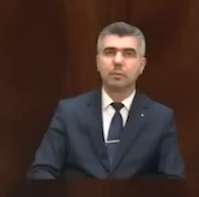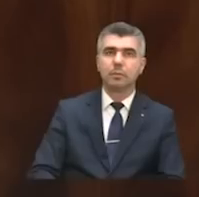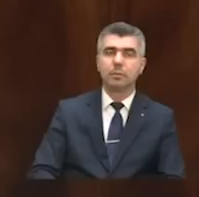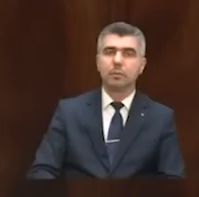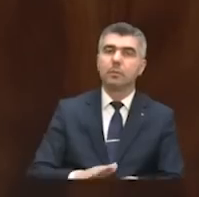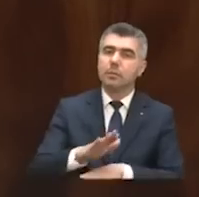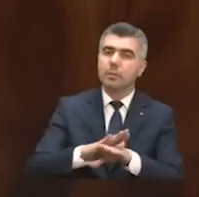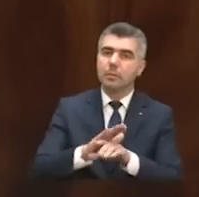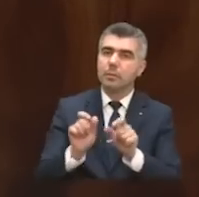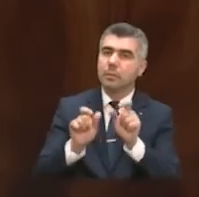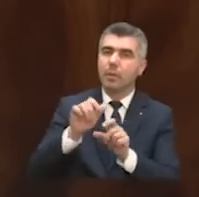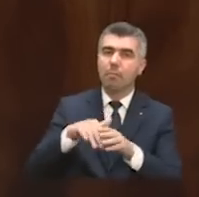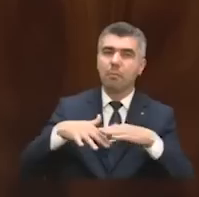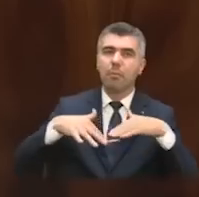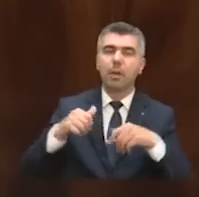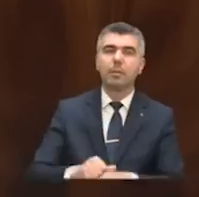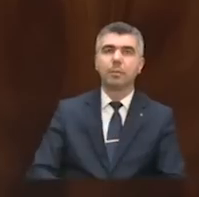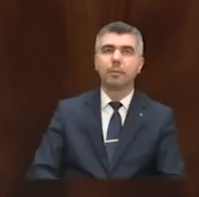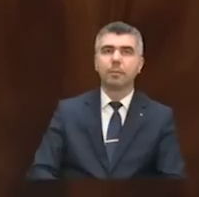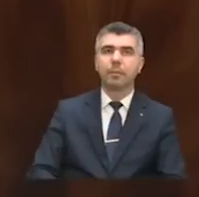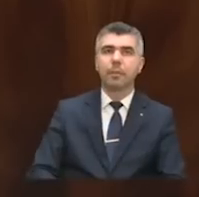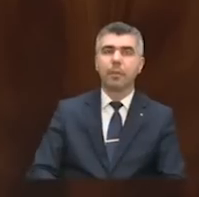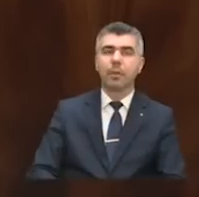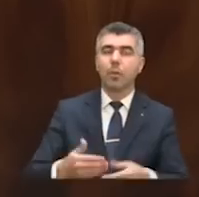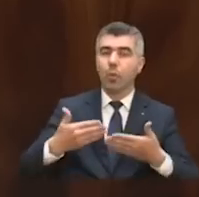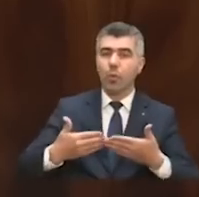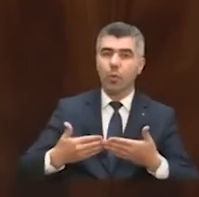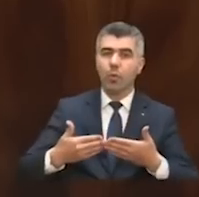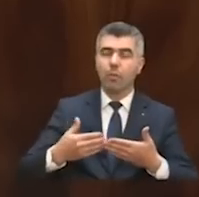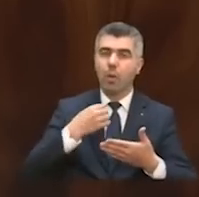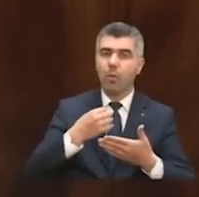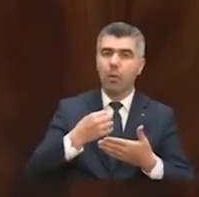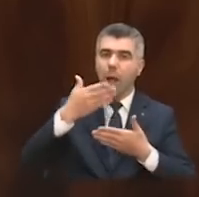سيدات والسادة النواب، حنا اليوم هنا كنمثلوا المغاربة،